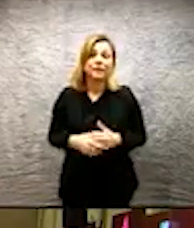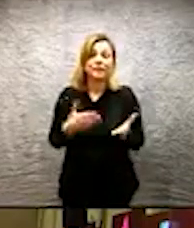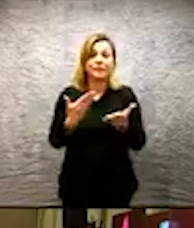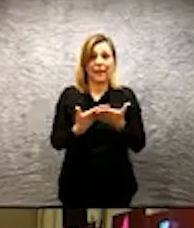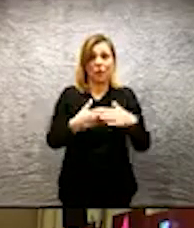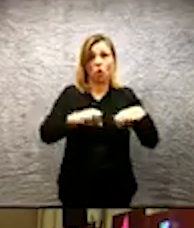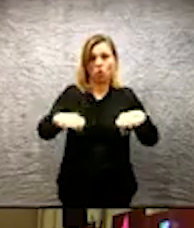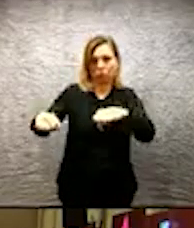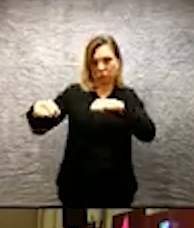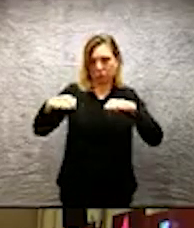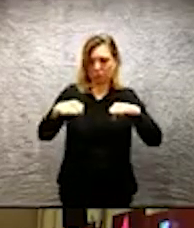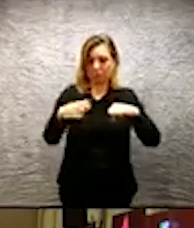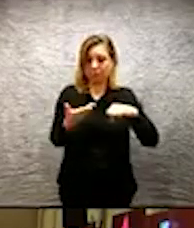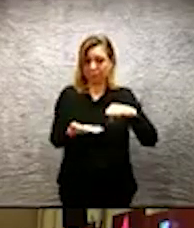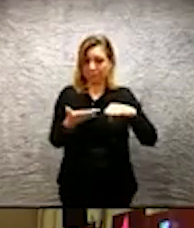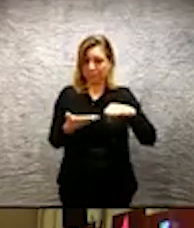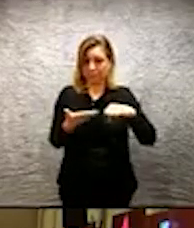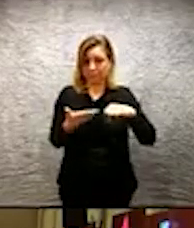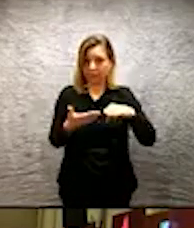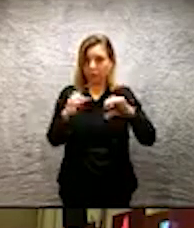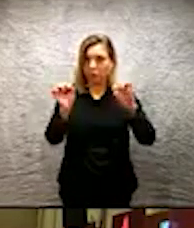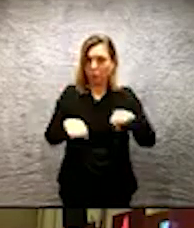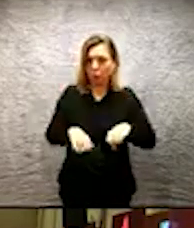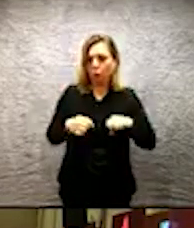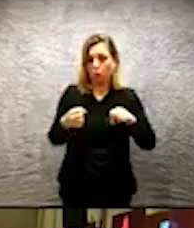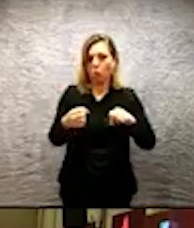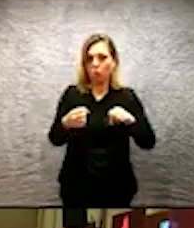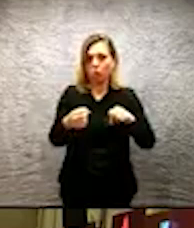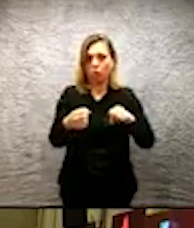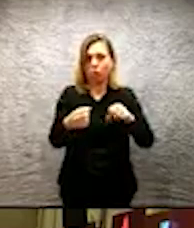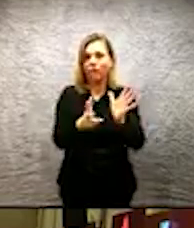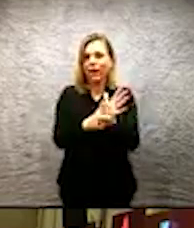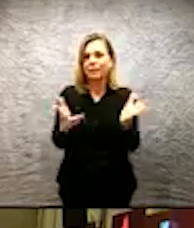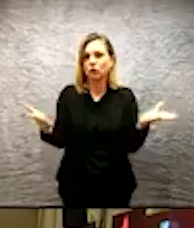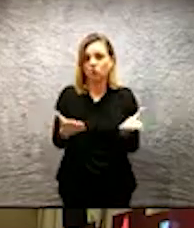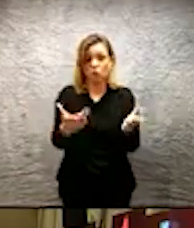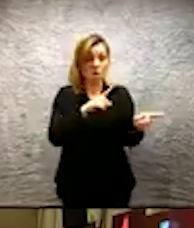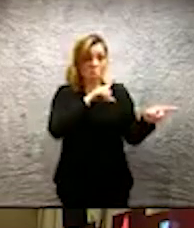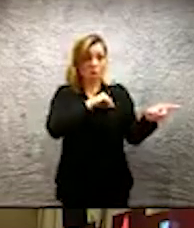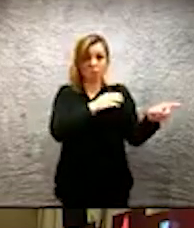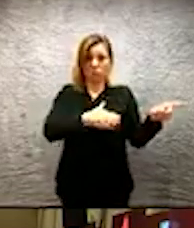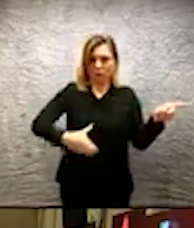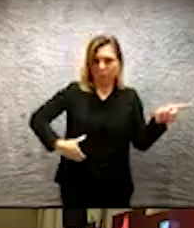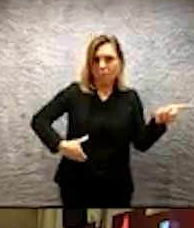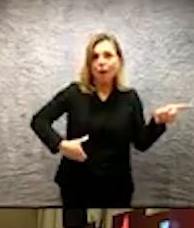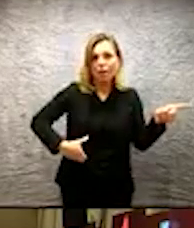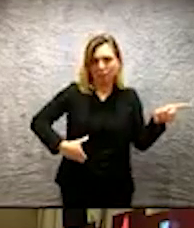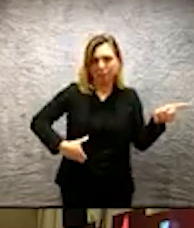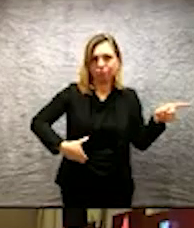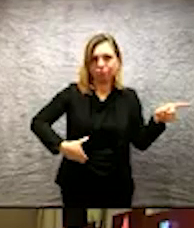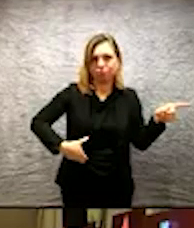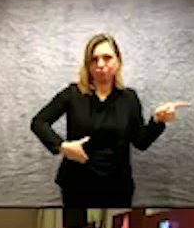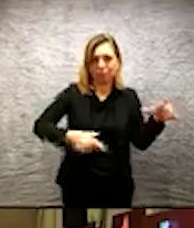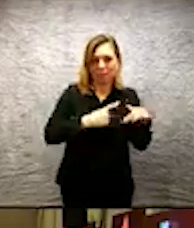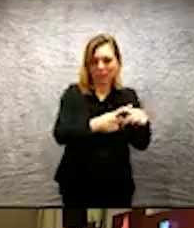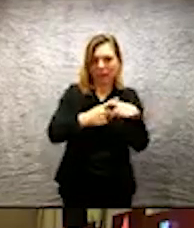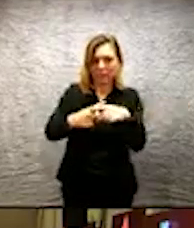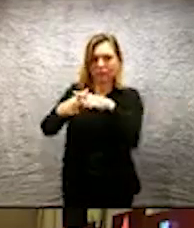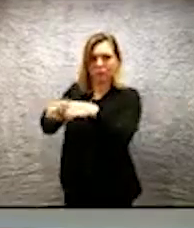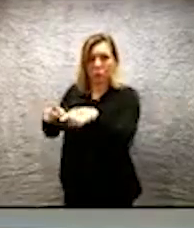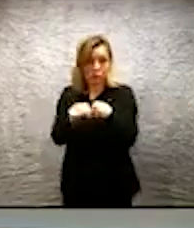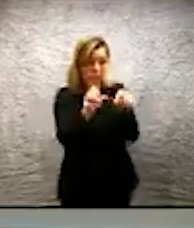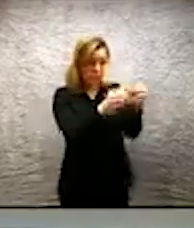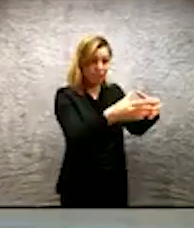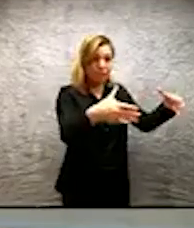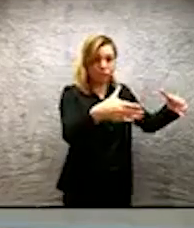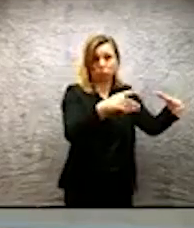valider la mise à disposition de nos policiers municipaux, de la mutualisation de nos effectifs de police municipale, en